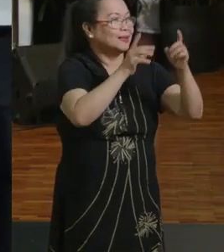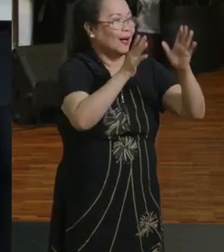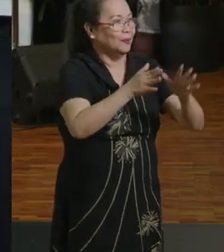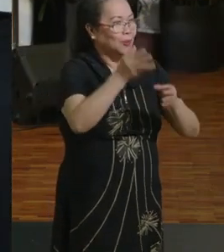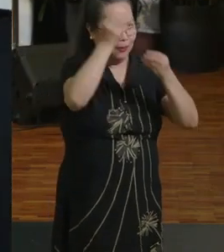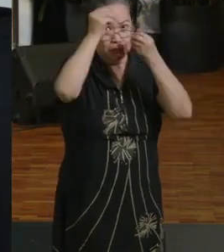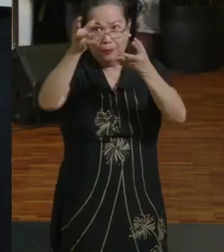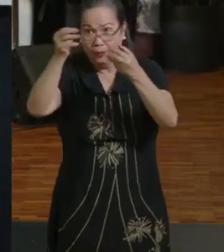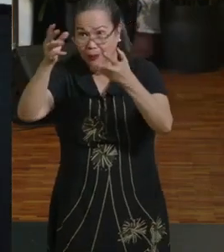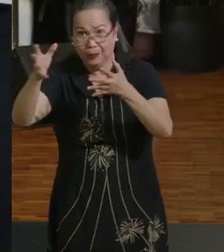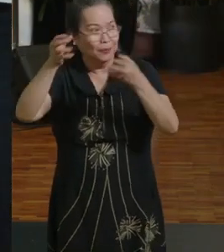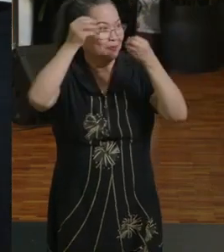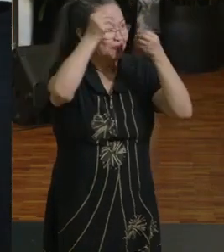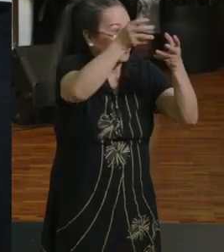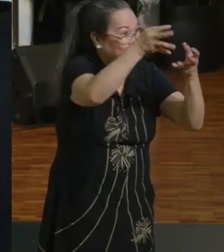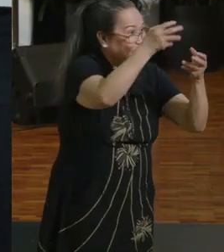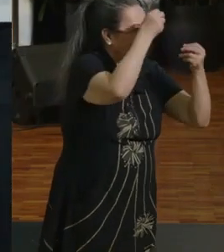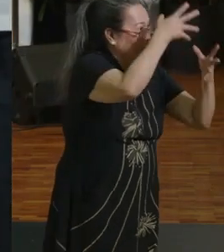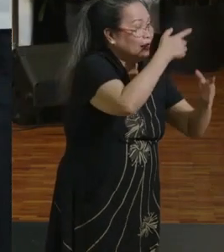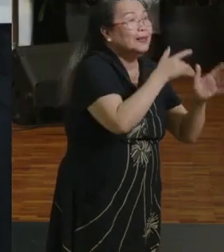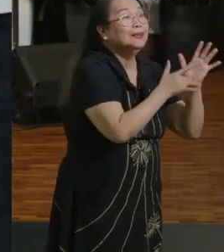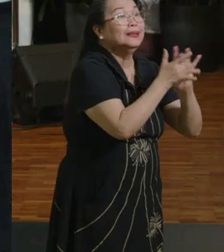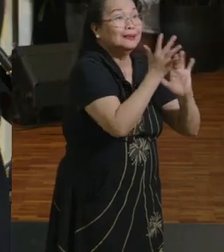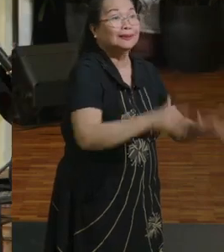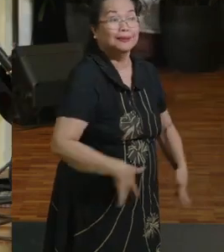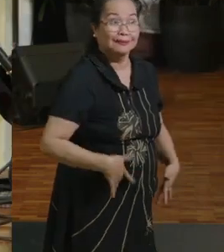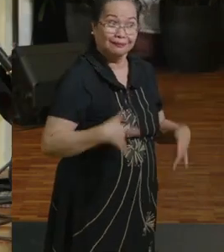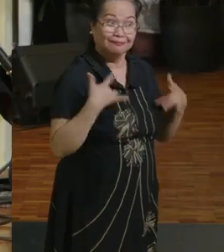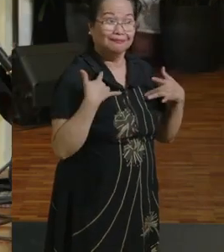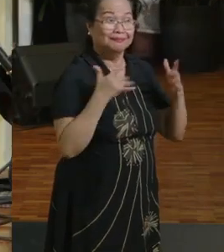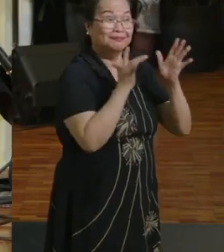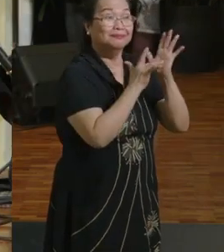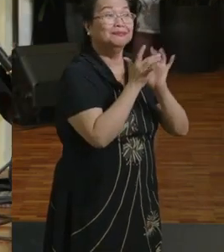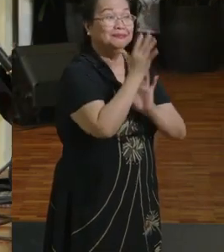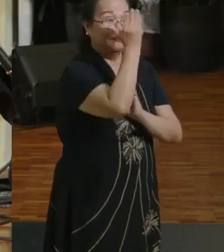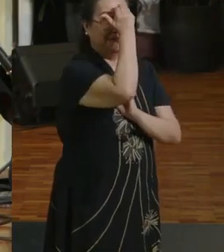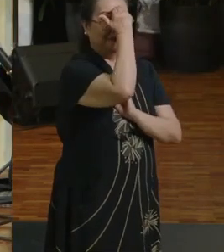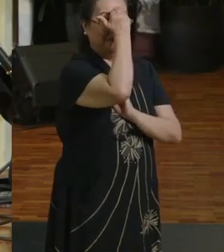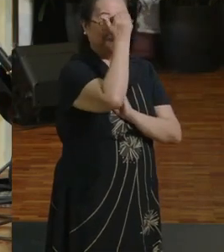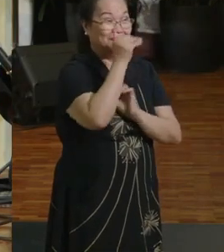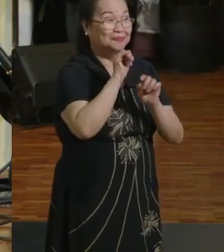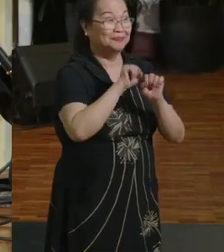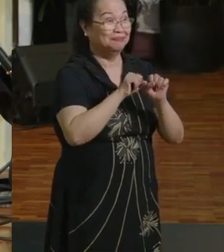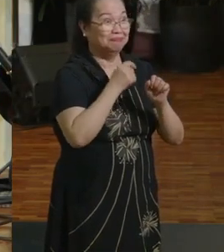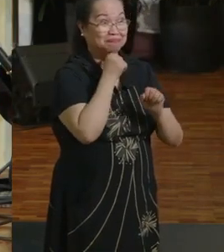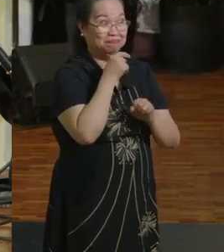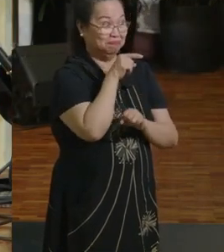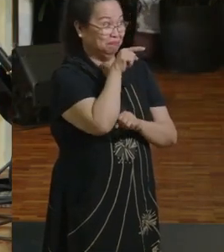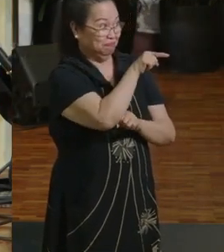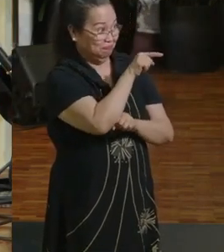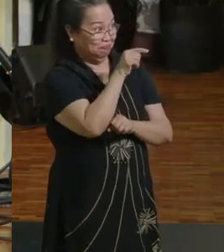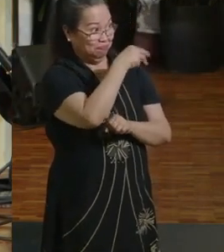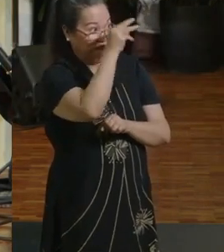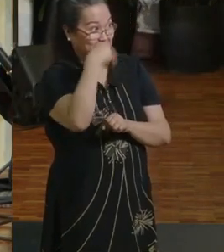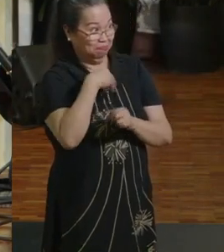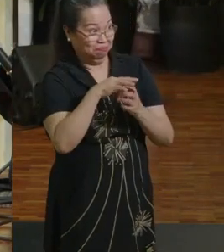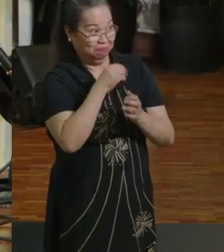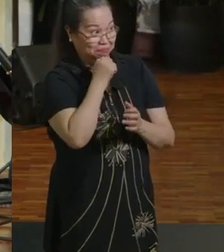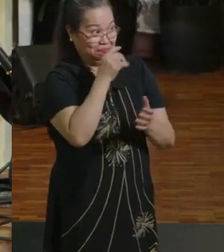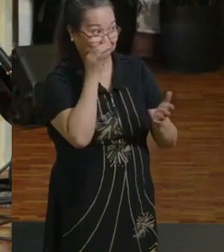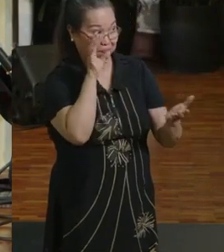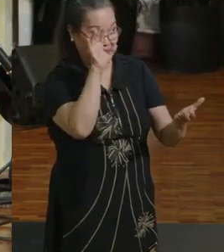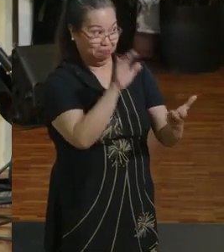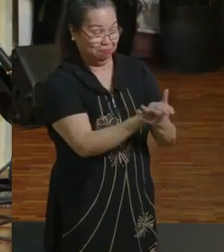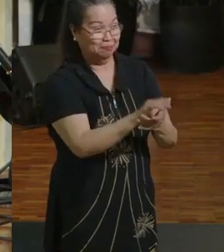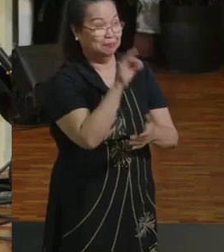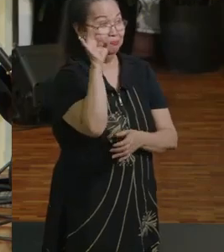alagad. Ang ating Panginoon, alam naman niya na hindi pinaniniwalaan ng testigo ng isang babae.